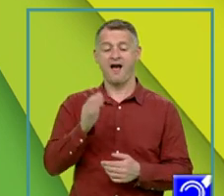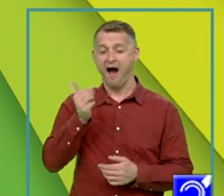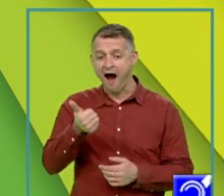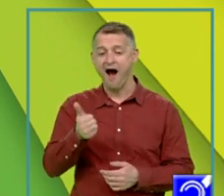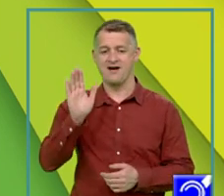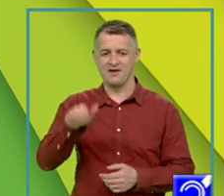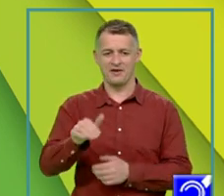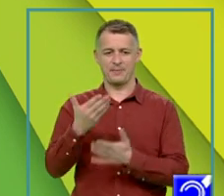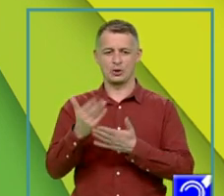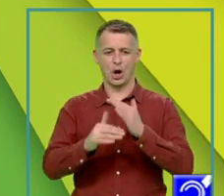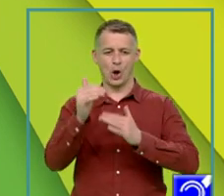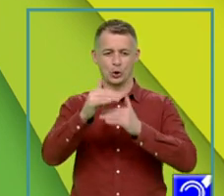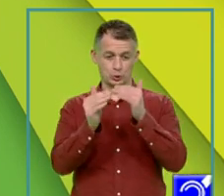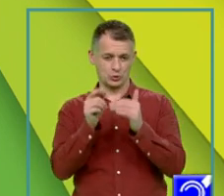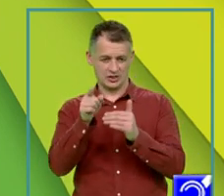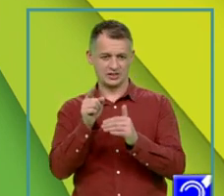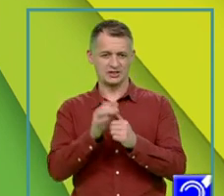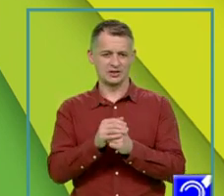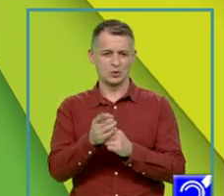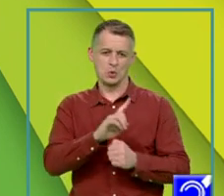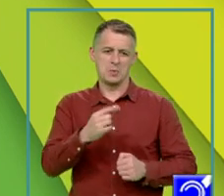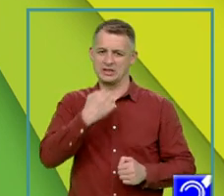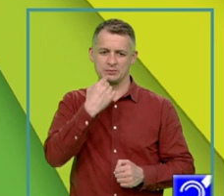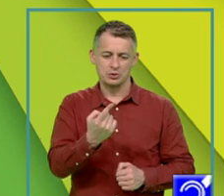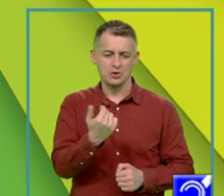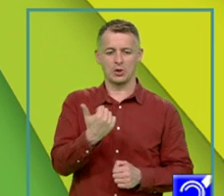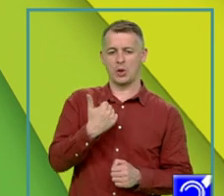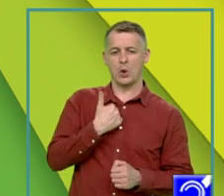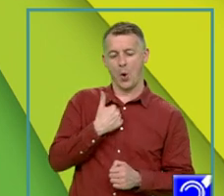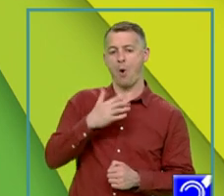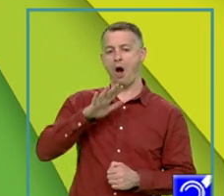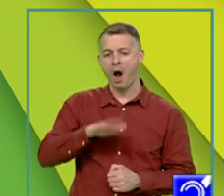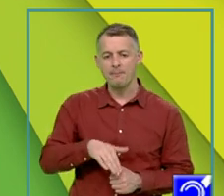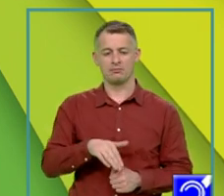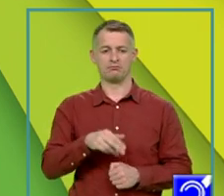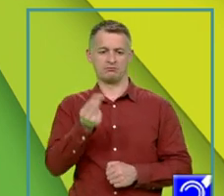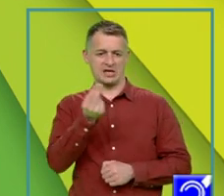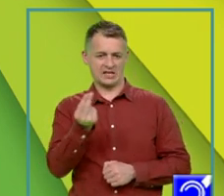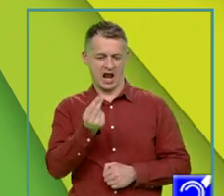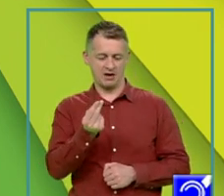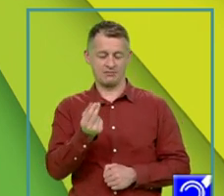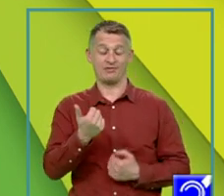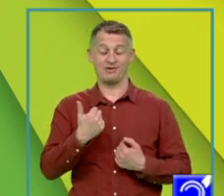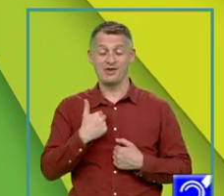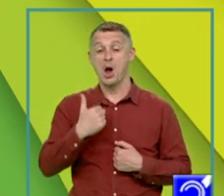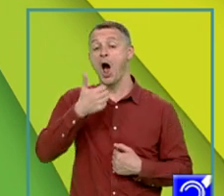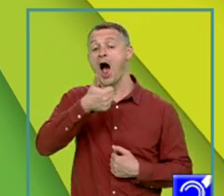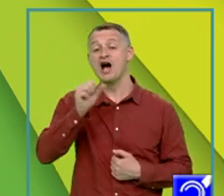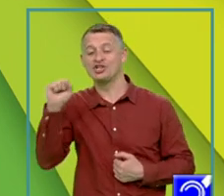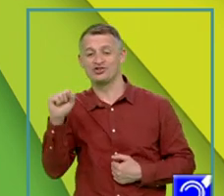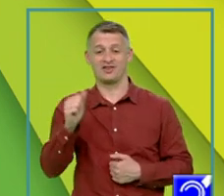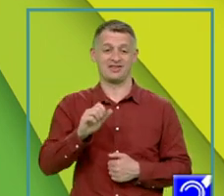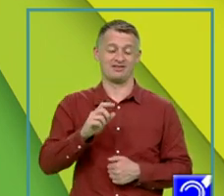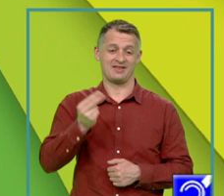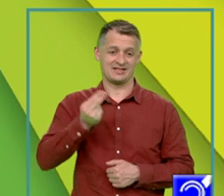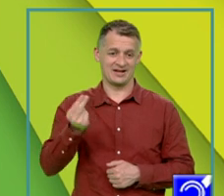a construi condițional optativ ul nu mai zic eu am desenat Și eu aș na sau